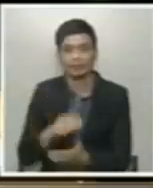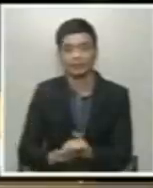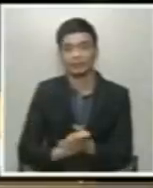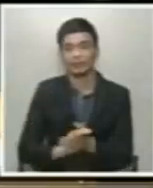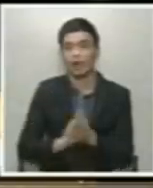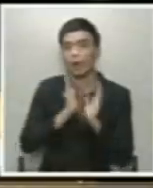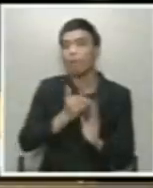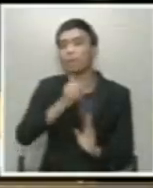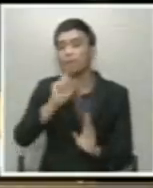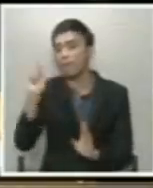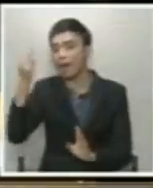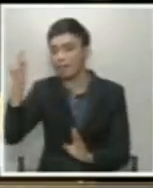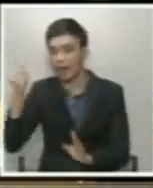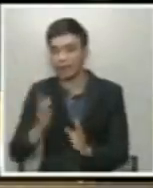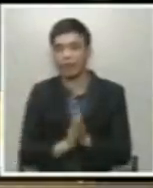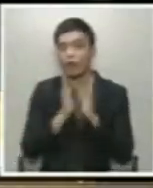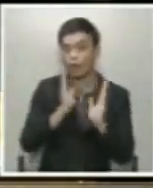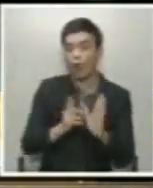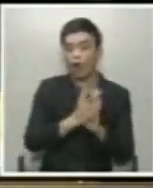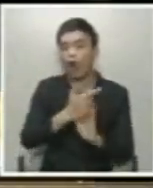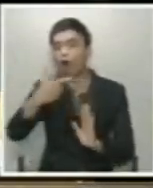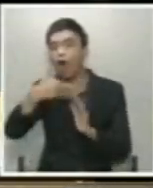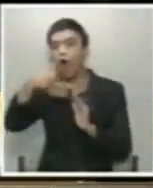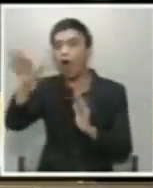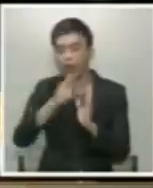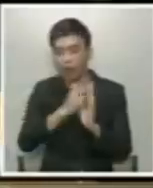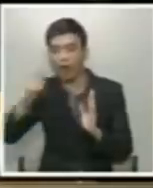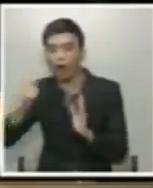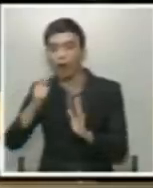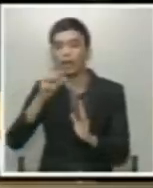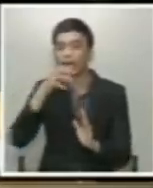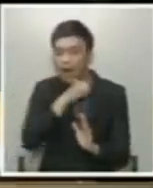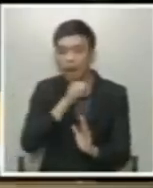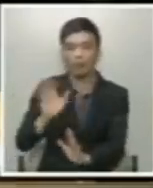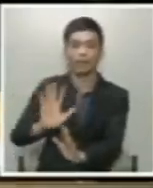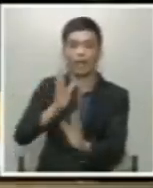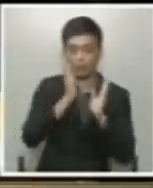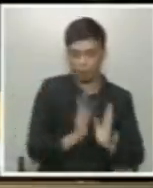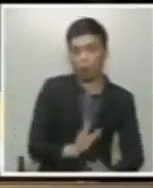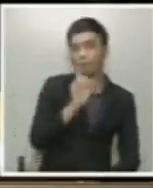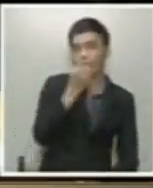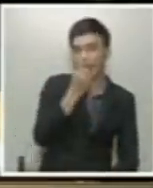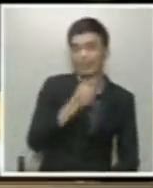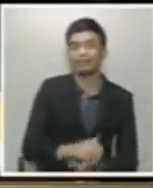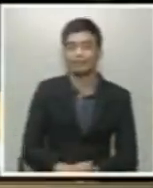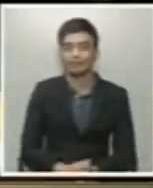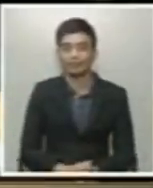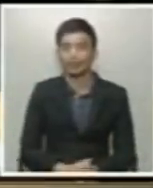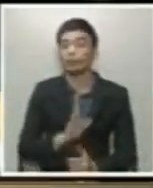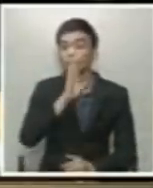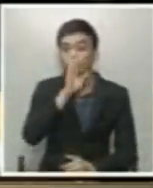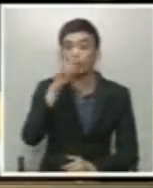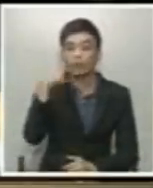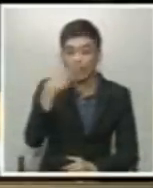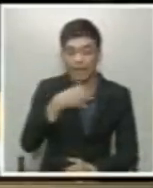ครับก็กระทรวงก็มีหน้าที่ท่านก็ทราบดีฝึกคนงานที่ออกไปให้ทำงานใหม่